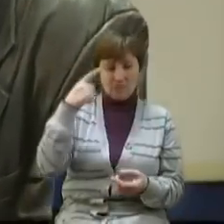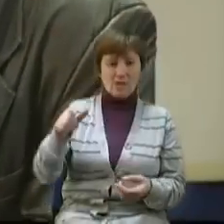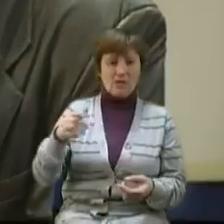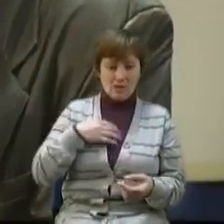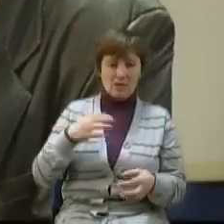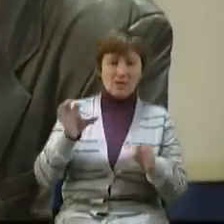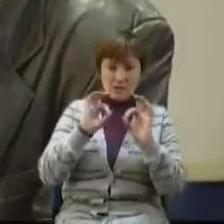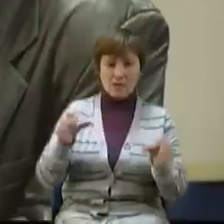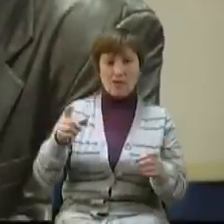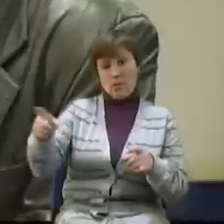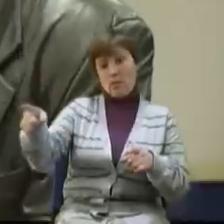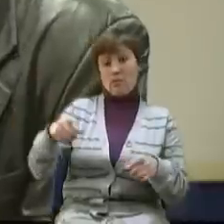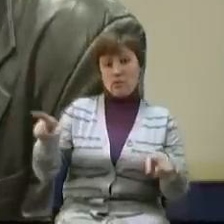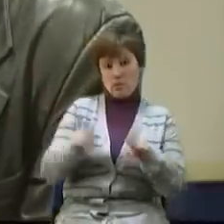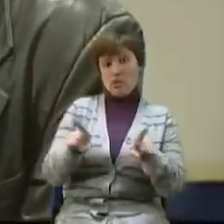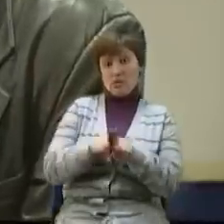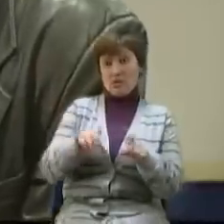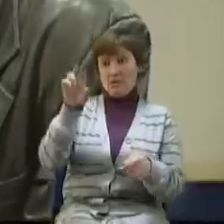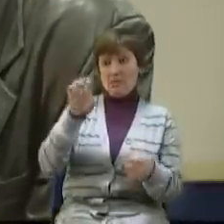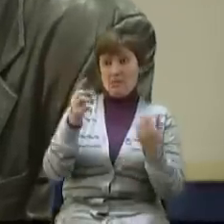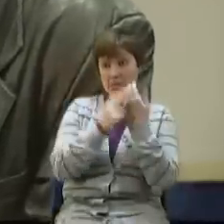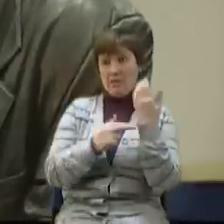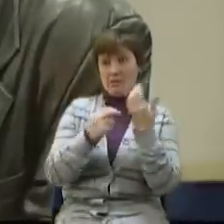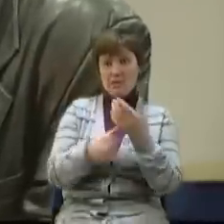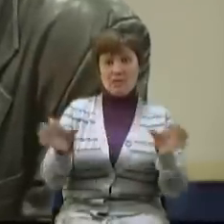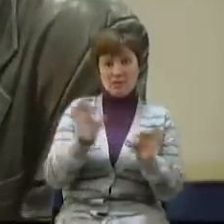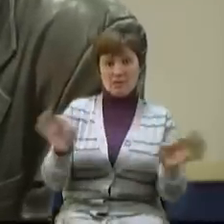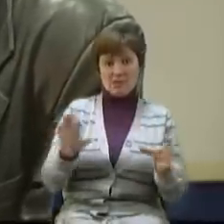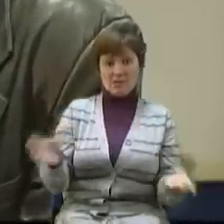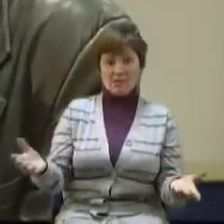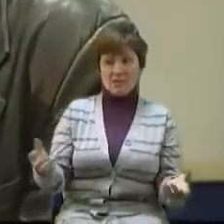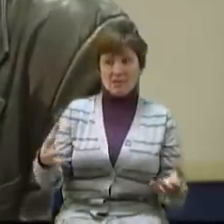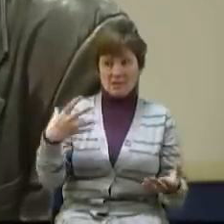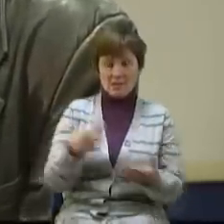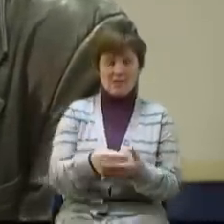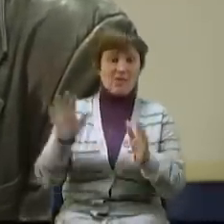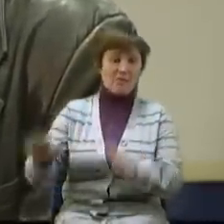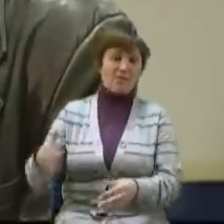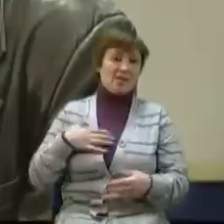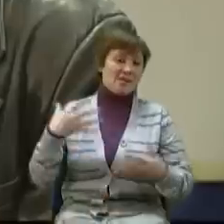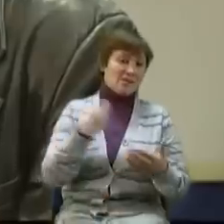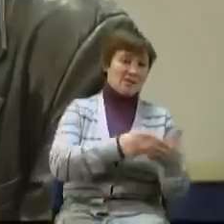цитирует. И мы разошлись, в общем-то, никто ничего никому не доказал.